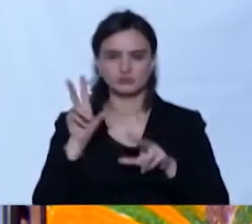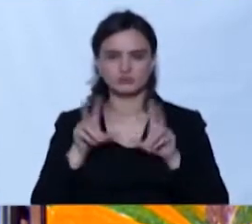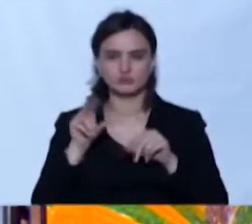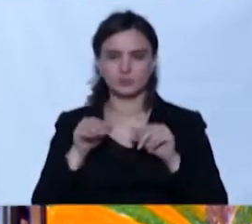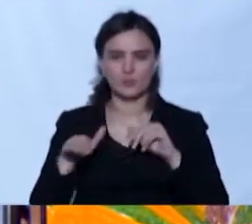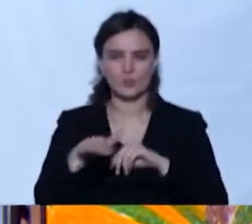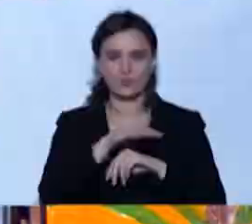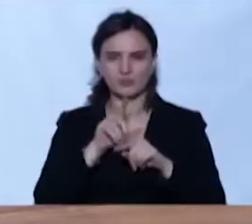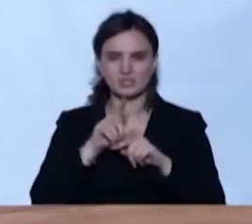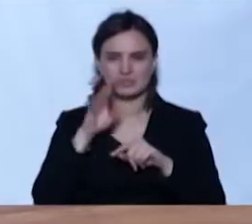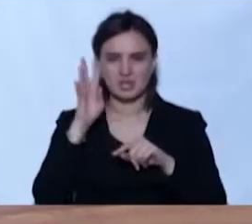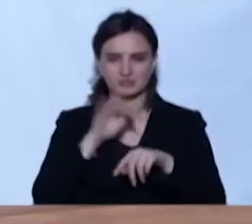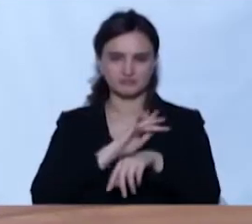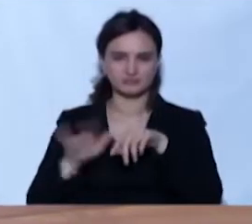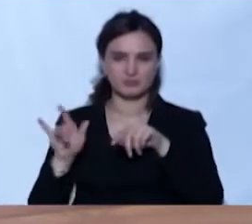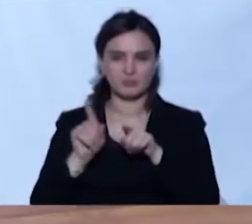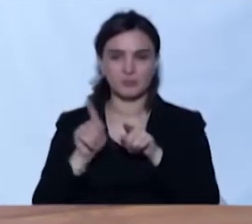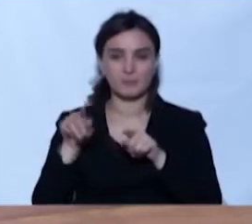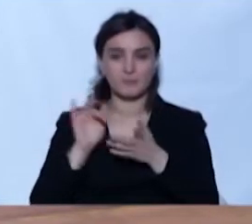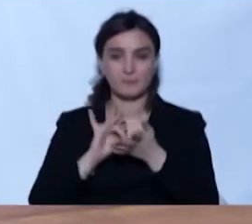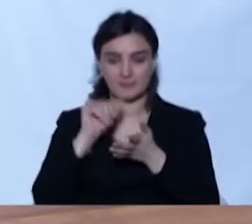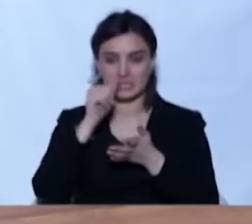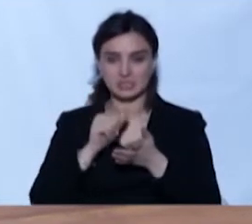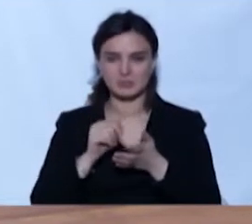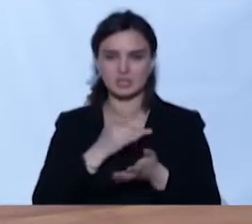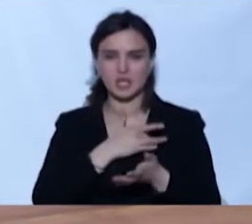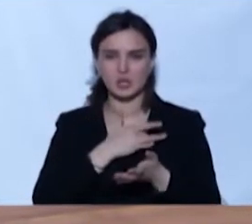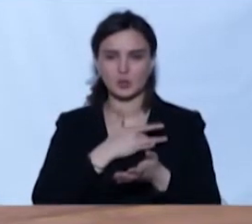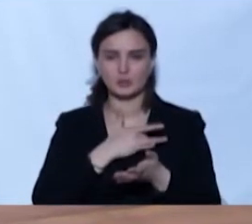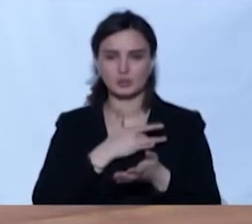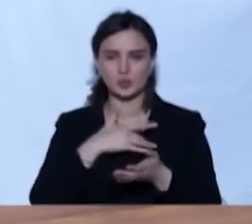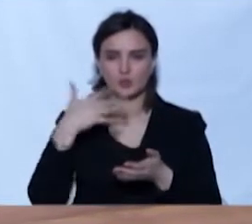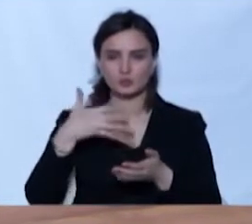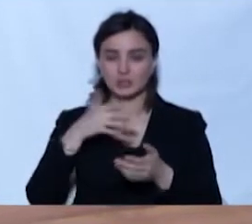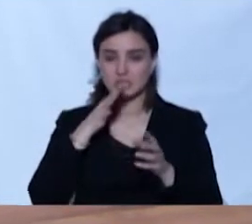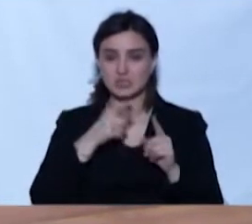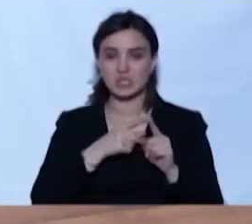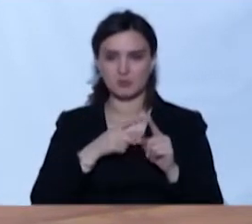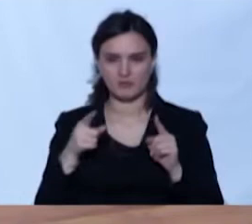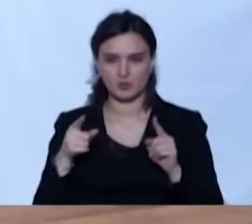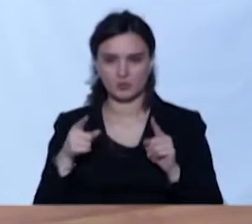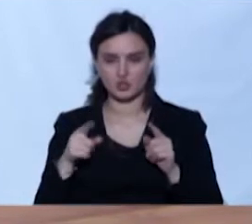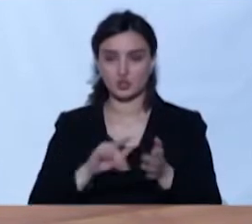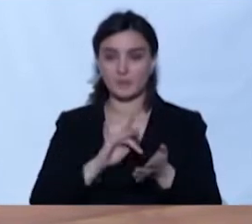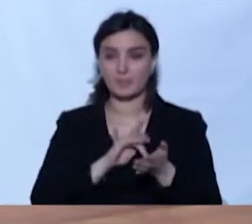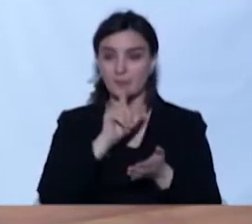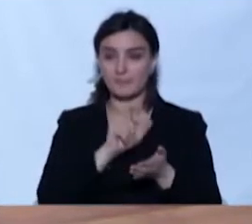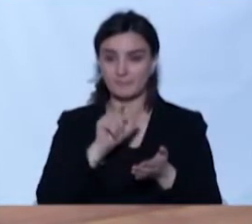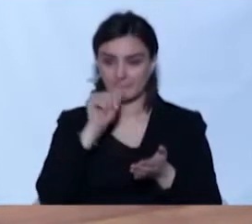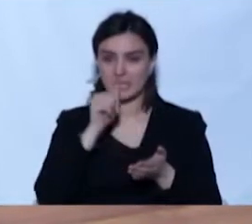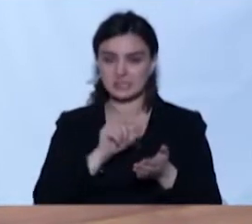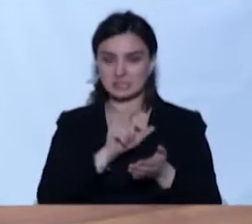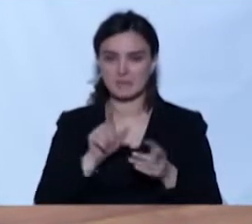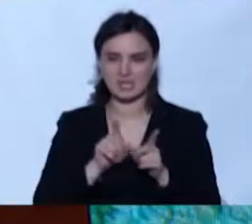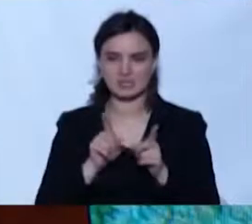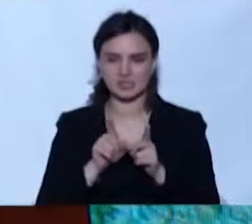სპარსელებმა. Კარგახნის განმავლობაში დაახლოებით 50 წლის განმავლობაში ბერძნები ასე ტოვებდნენ, დატოვეს